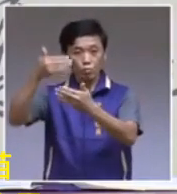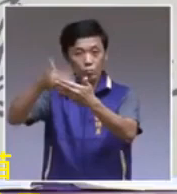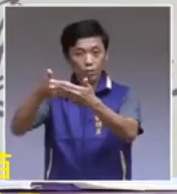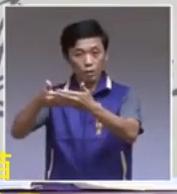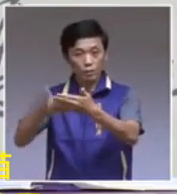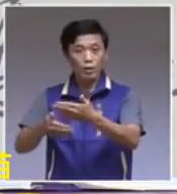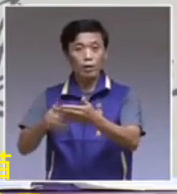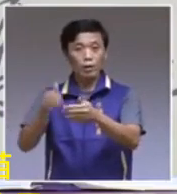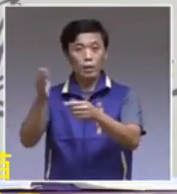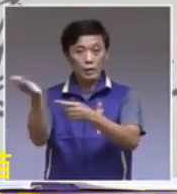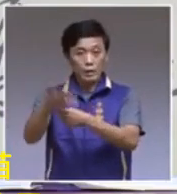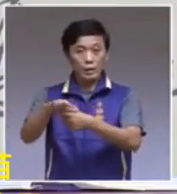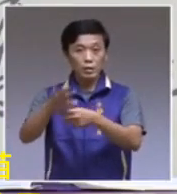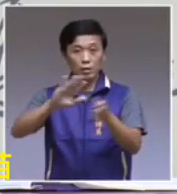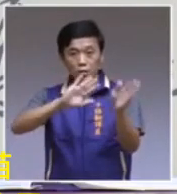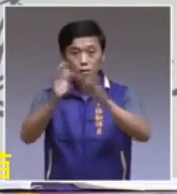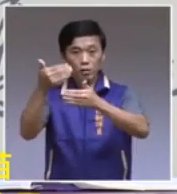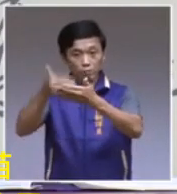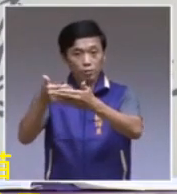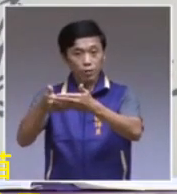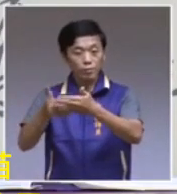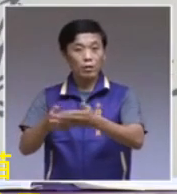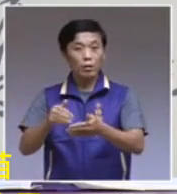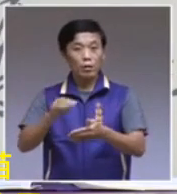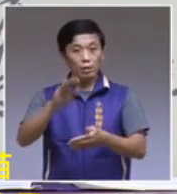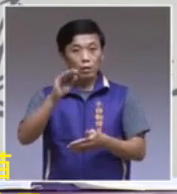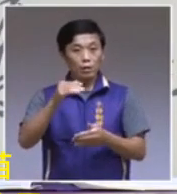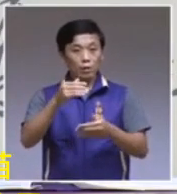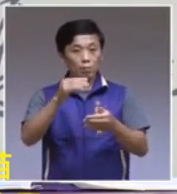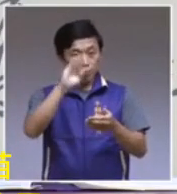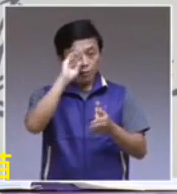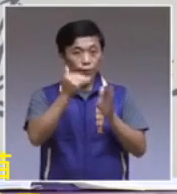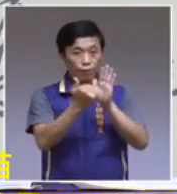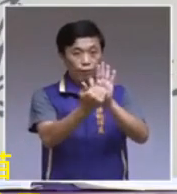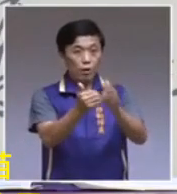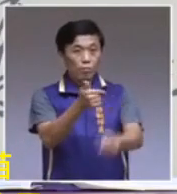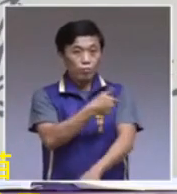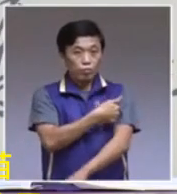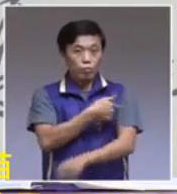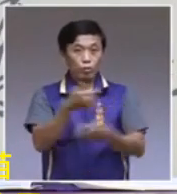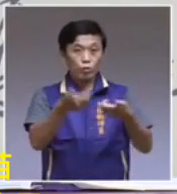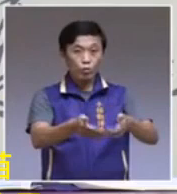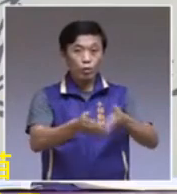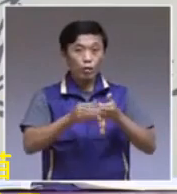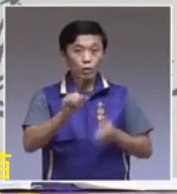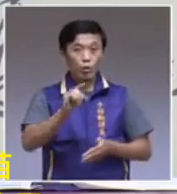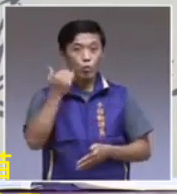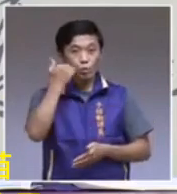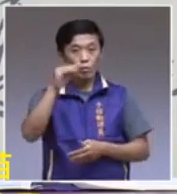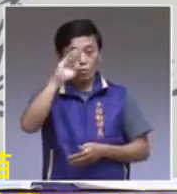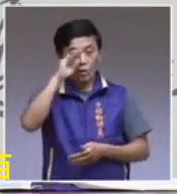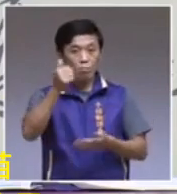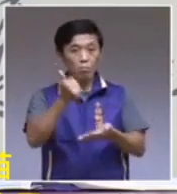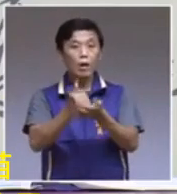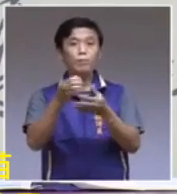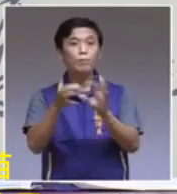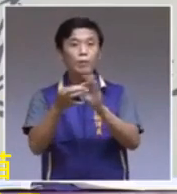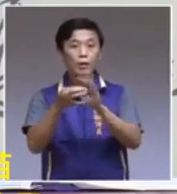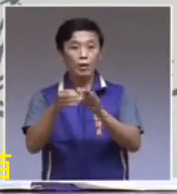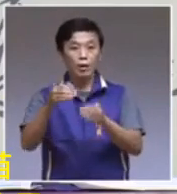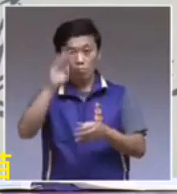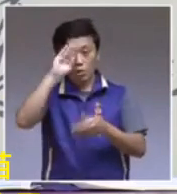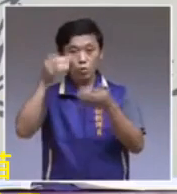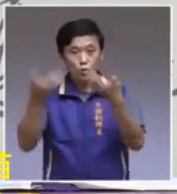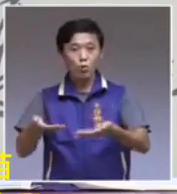啊，所以这赶快。这疫苗上重要，上重要就是讲，啊，你若得嘛无要紧，啊，未重症，啊，就可能流一